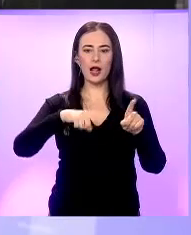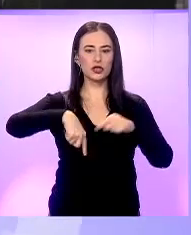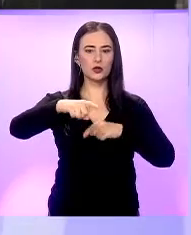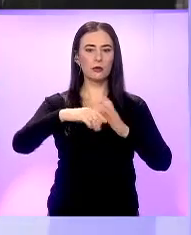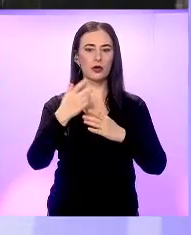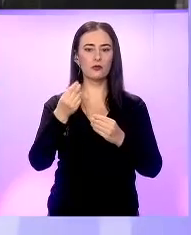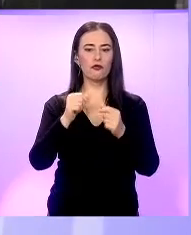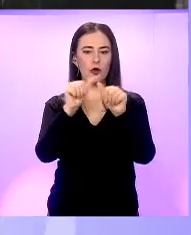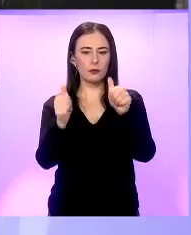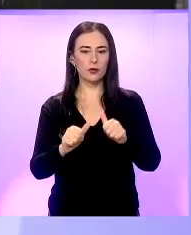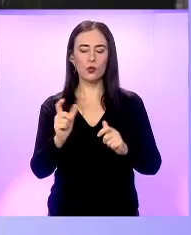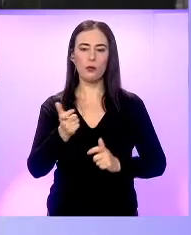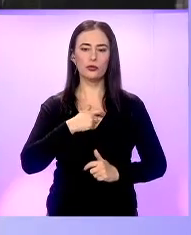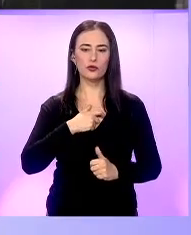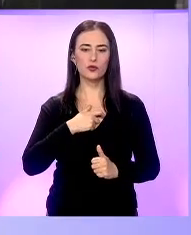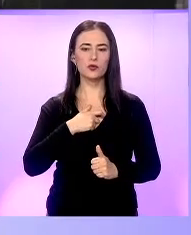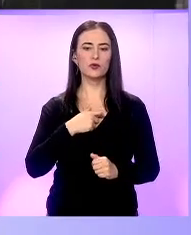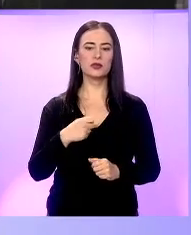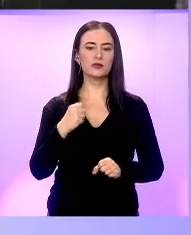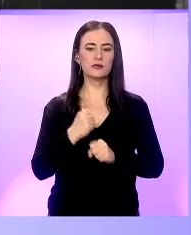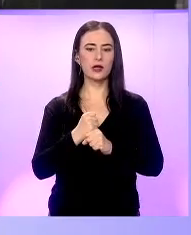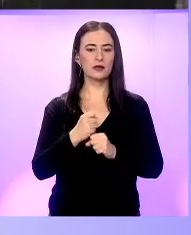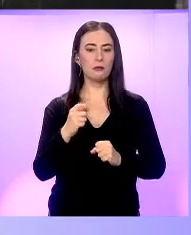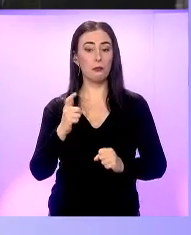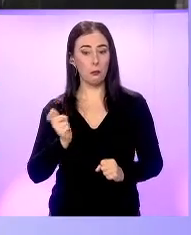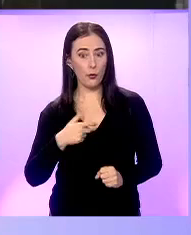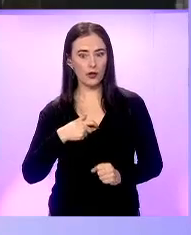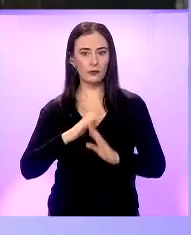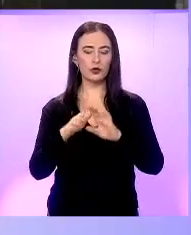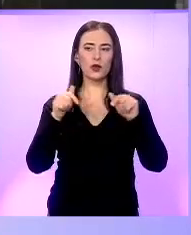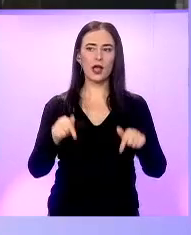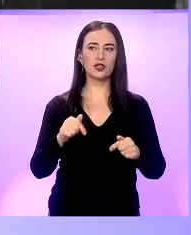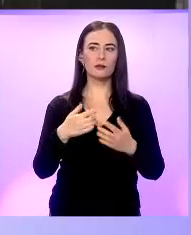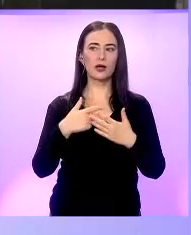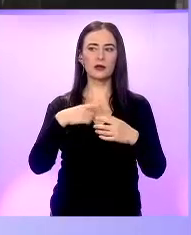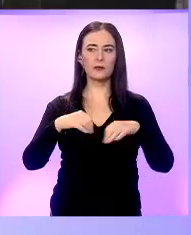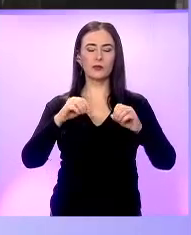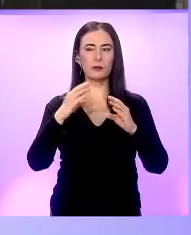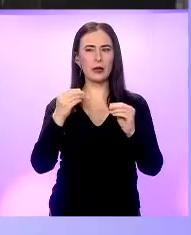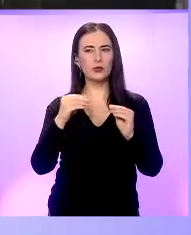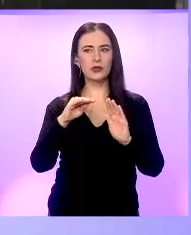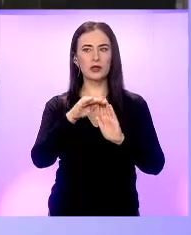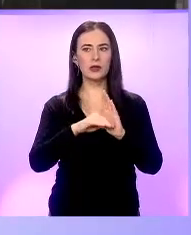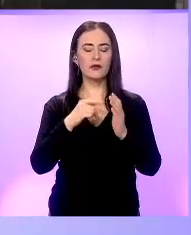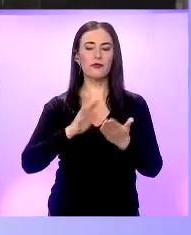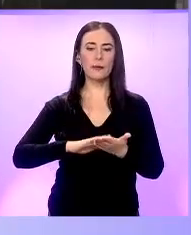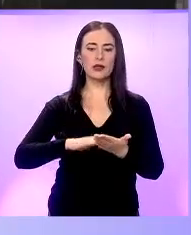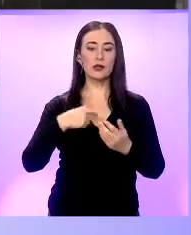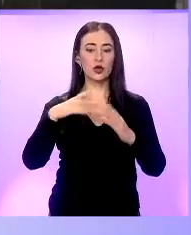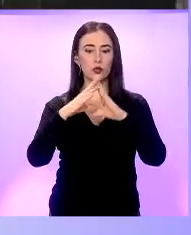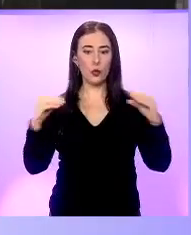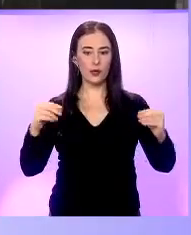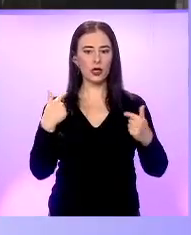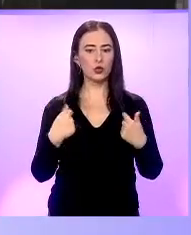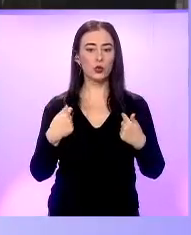și formalitățile nu au putut fi efectuate. Sigur că atunci când acest lucru se întâmplă, ne amintim de faptul că România